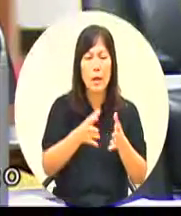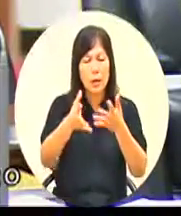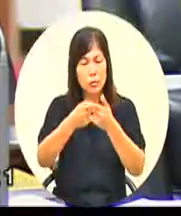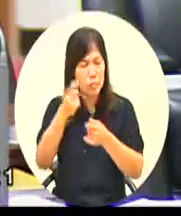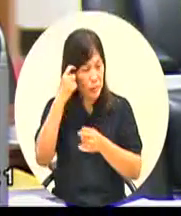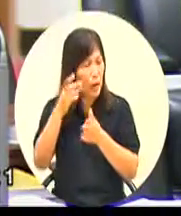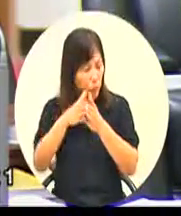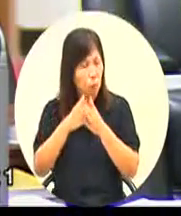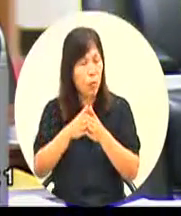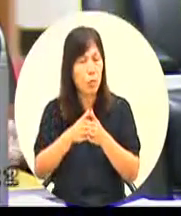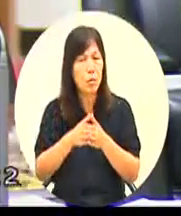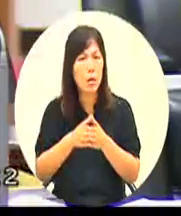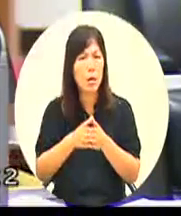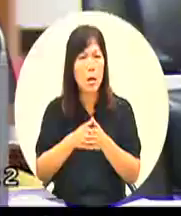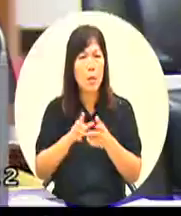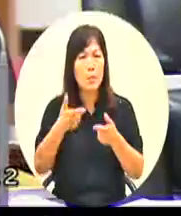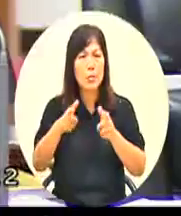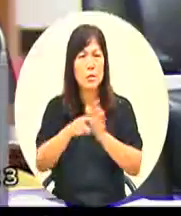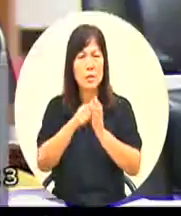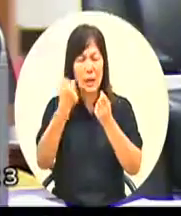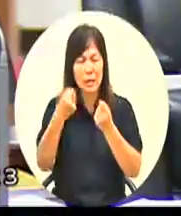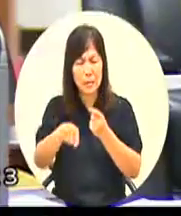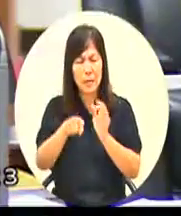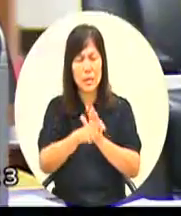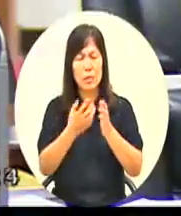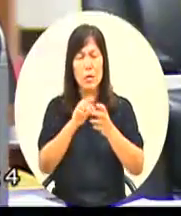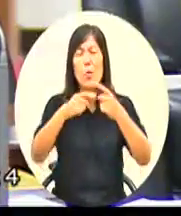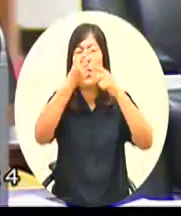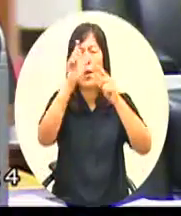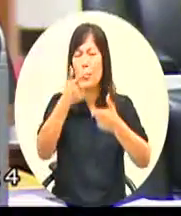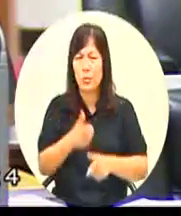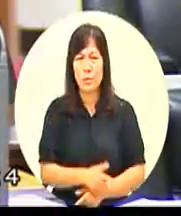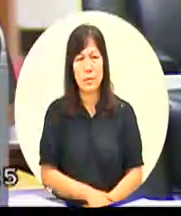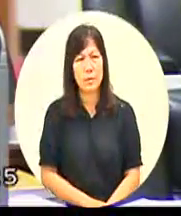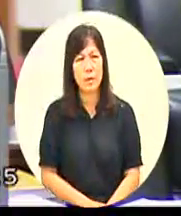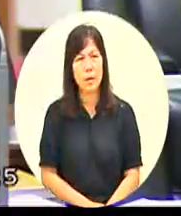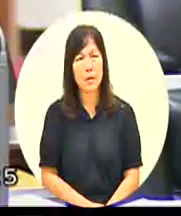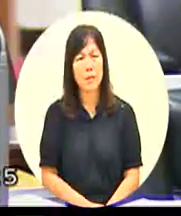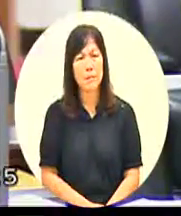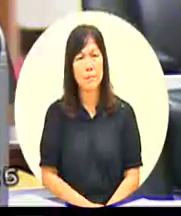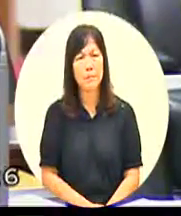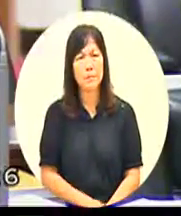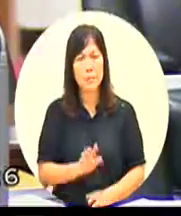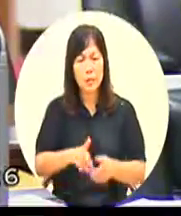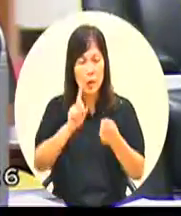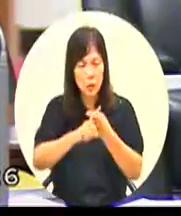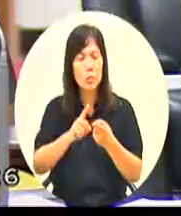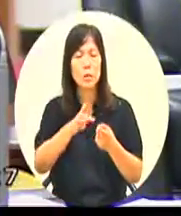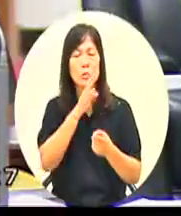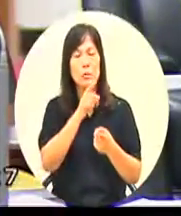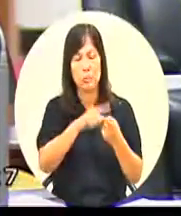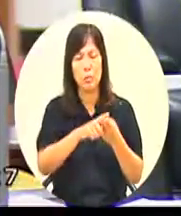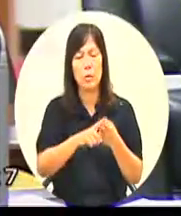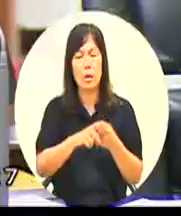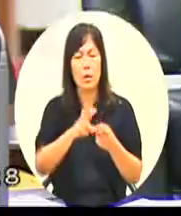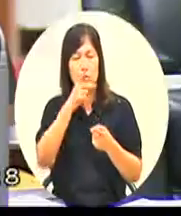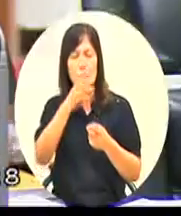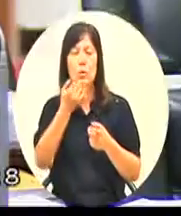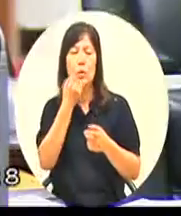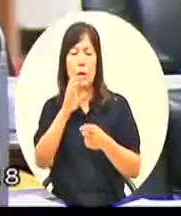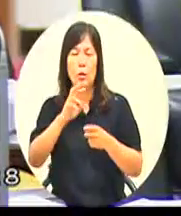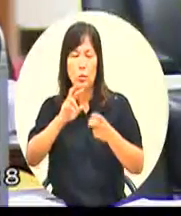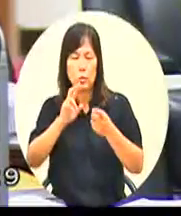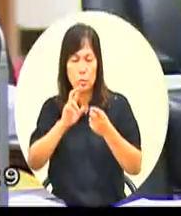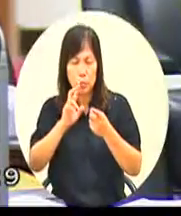想呢？今天不是大家在这里打马虎眼的呢？对，就是对，错就是错，有问题